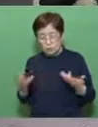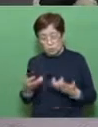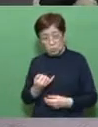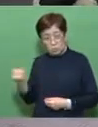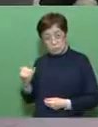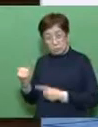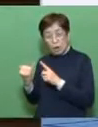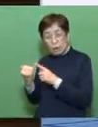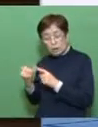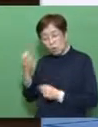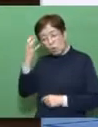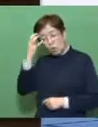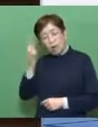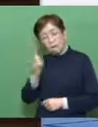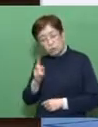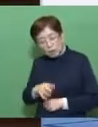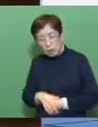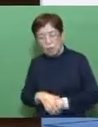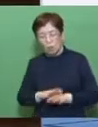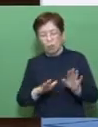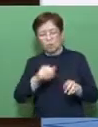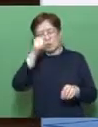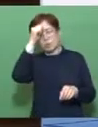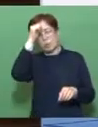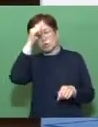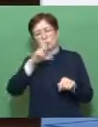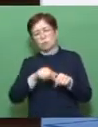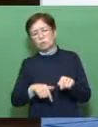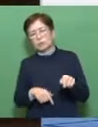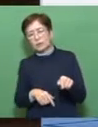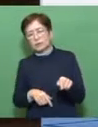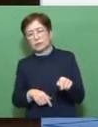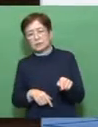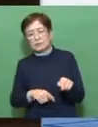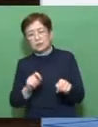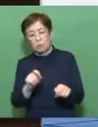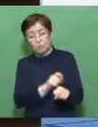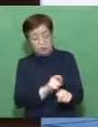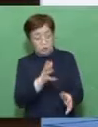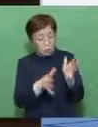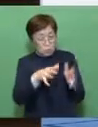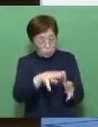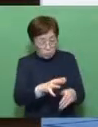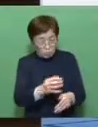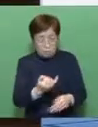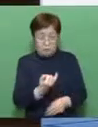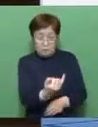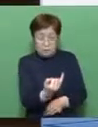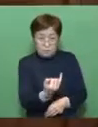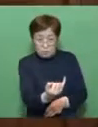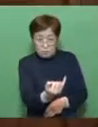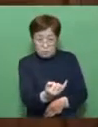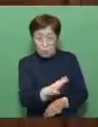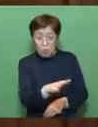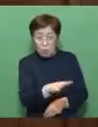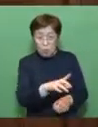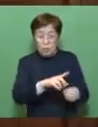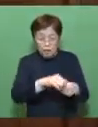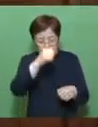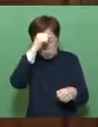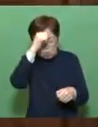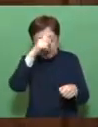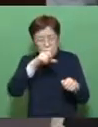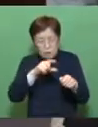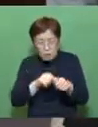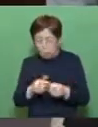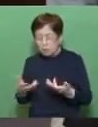こ困られるのが子供さんが病気になった時特に保育所に行ってる子供さんが病気になった時にはいはい働きに行けなくなっ